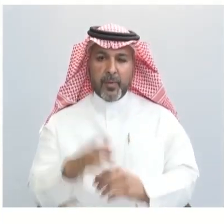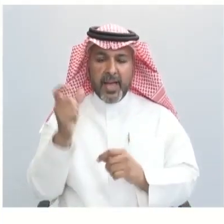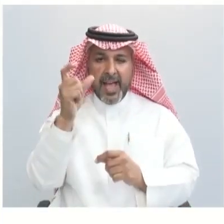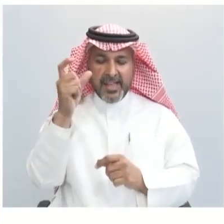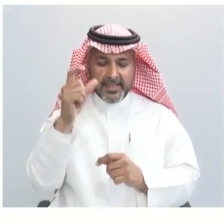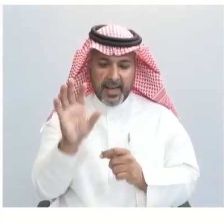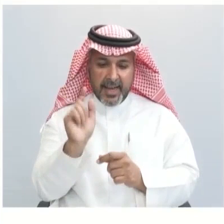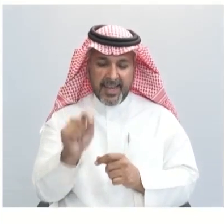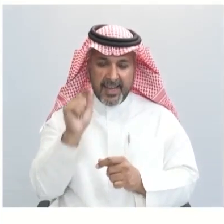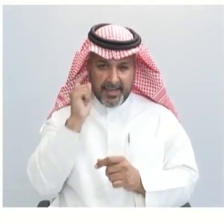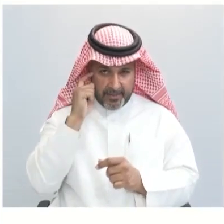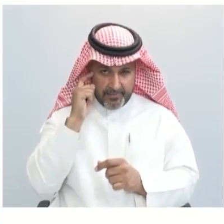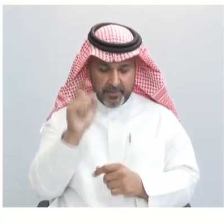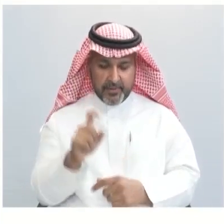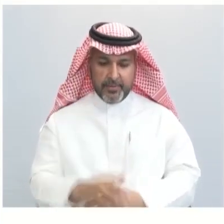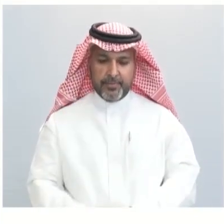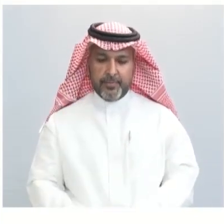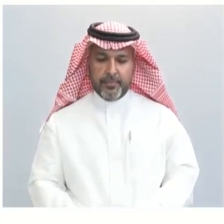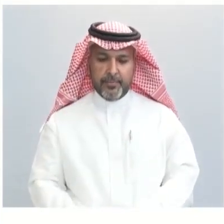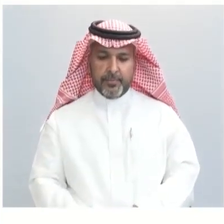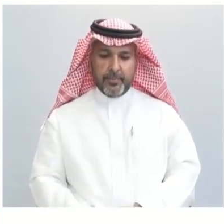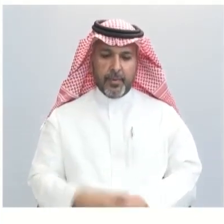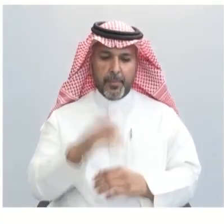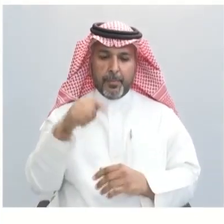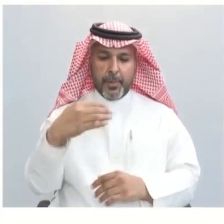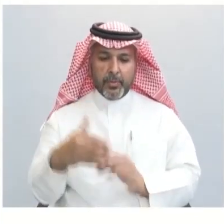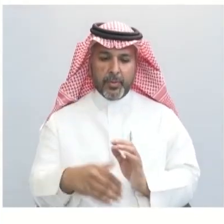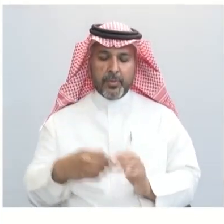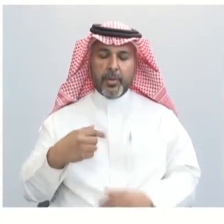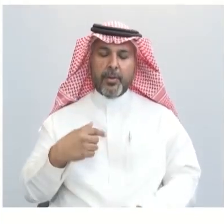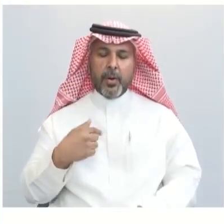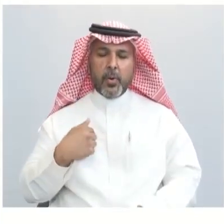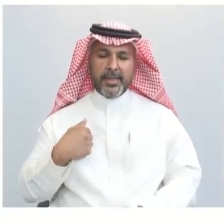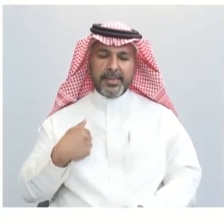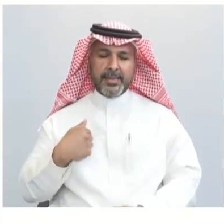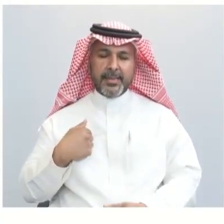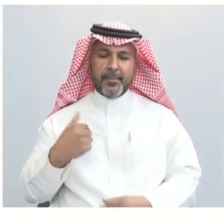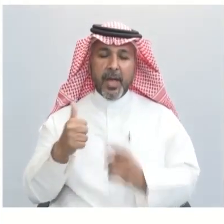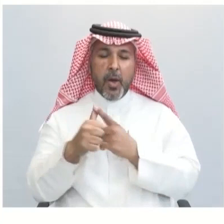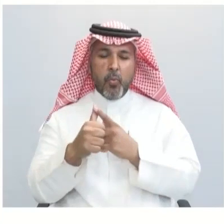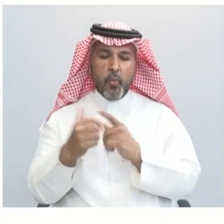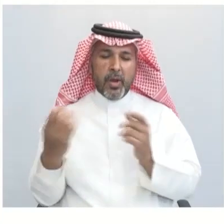بعد ذلك next. نقوم بتعبئة البيانات الفيرست نيم واللاست نيم.